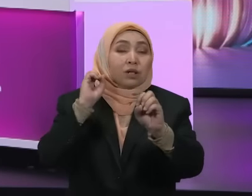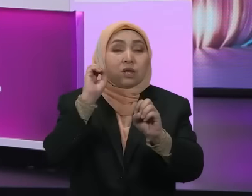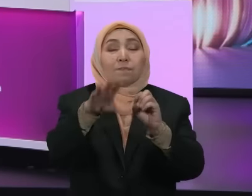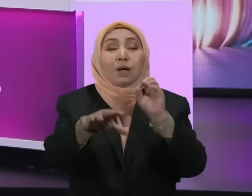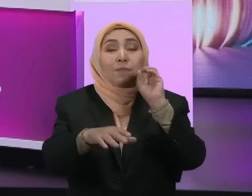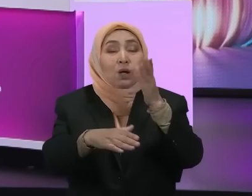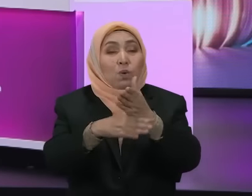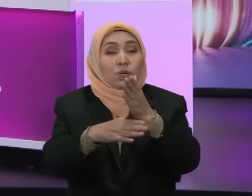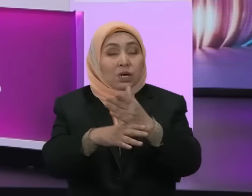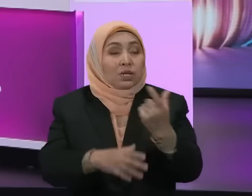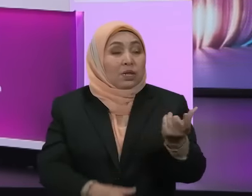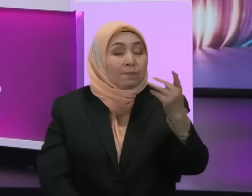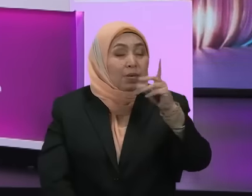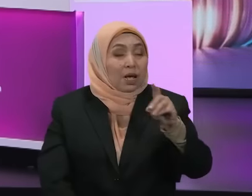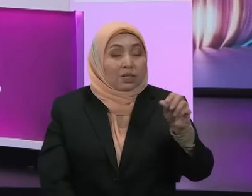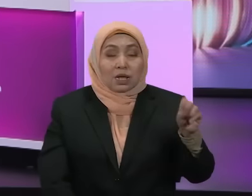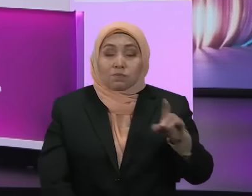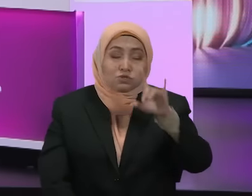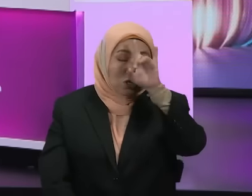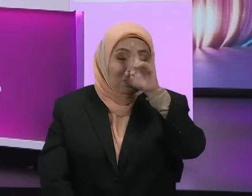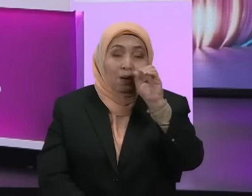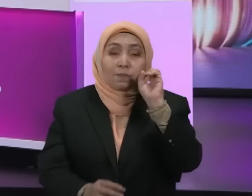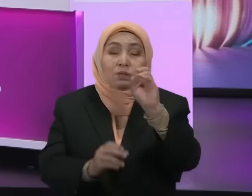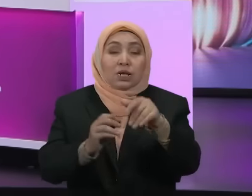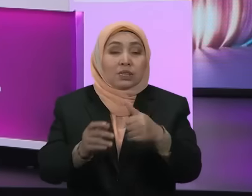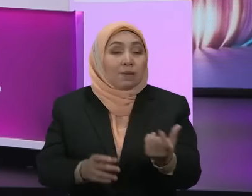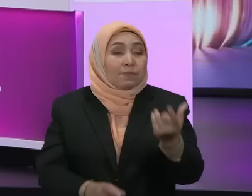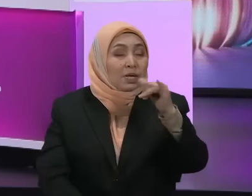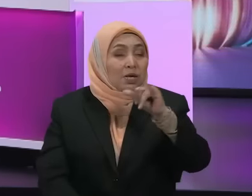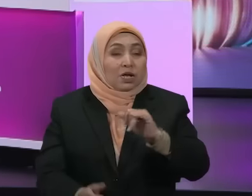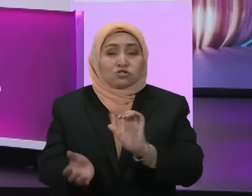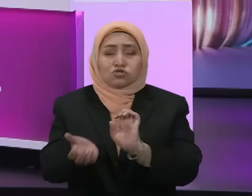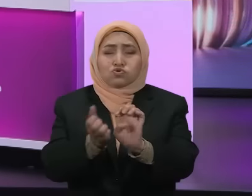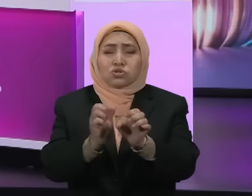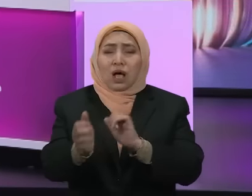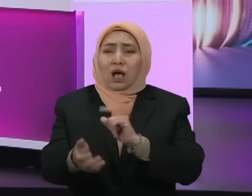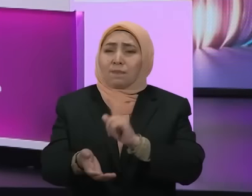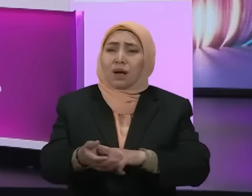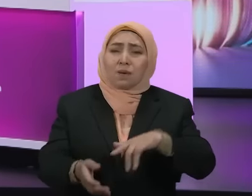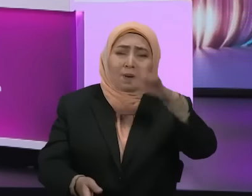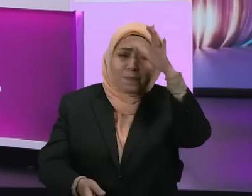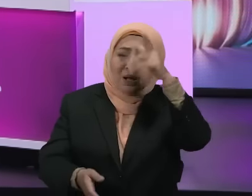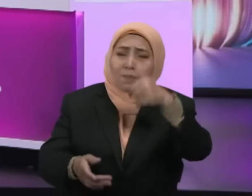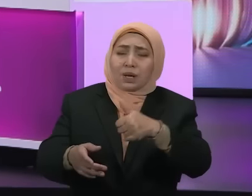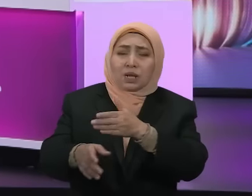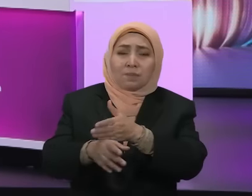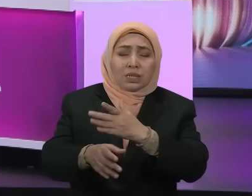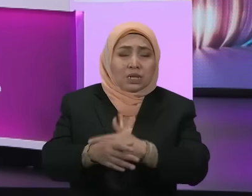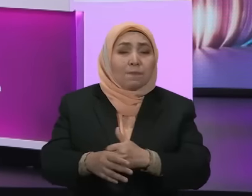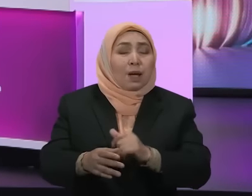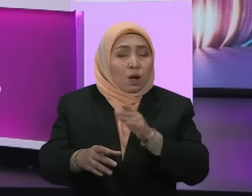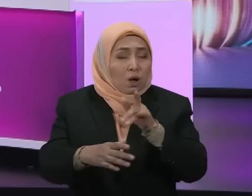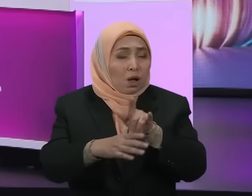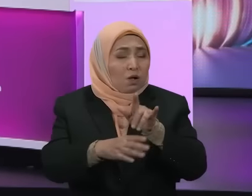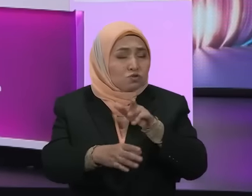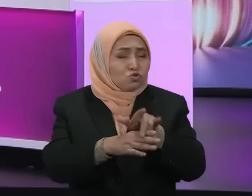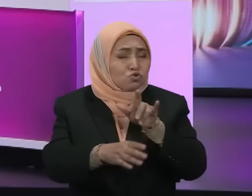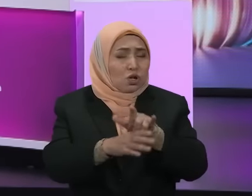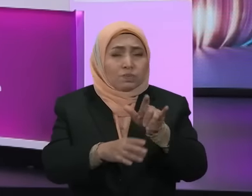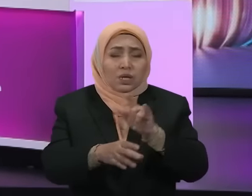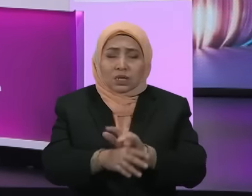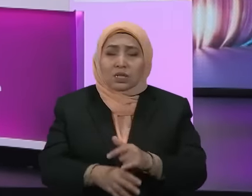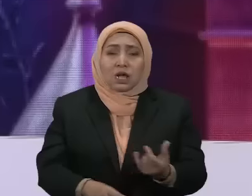Adam. Syaitan menggoda kepada Nabi Ismail. Apa ayah kamu ni kan, nak sembelih pula. Menggoda kepada ibunya pula. Tak jalan dengan Nabi Ibrahim,